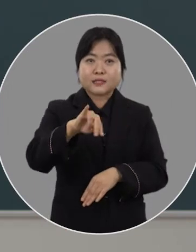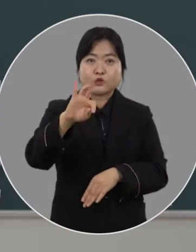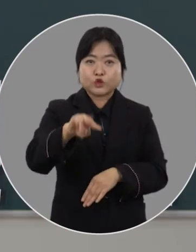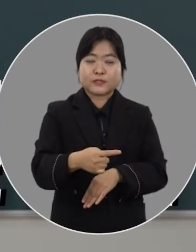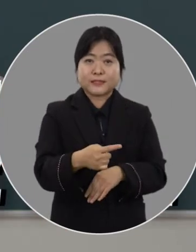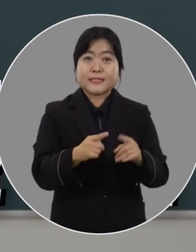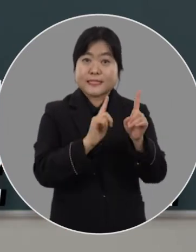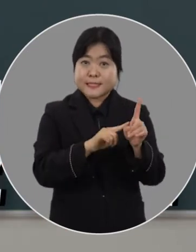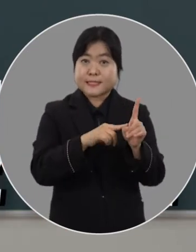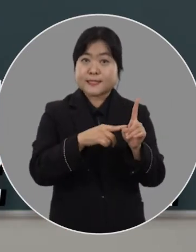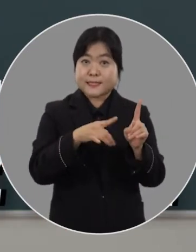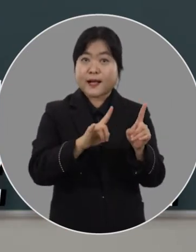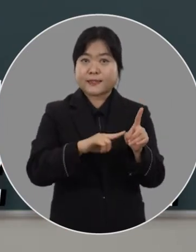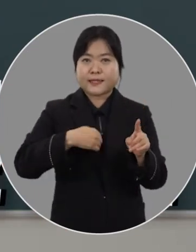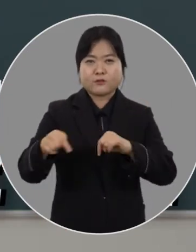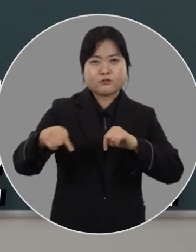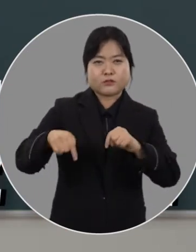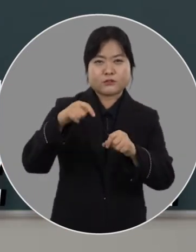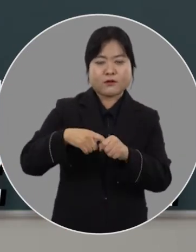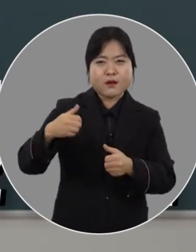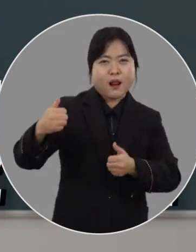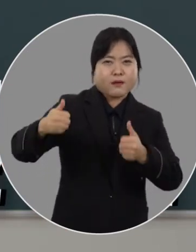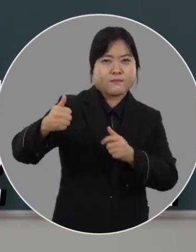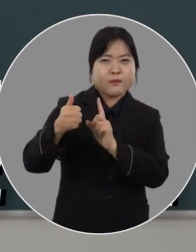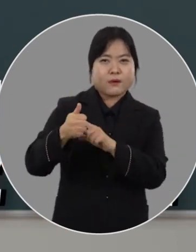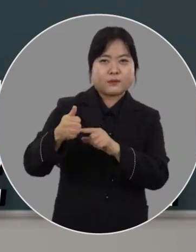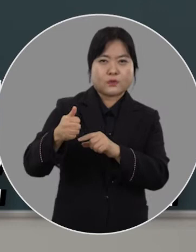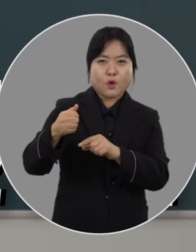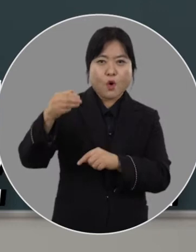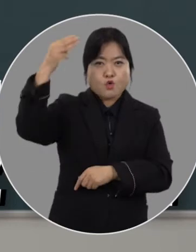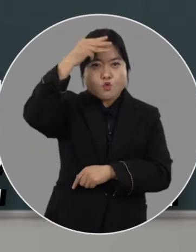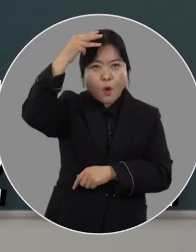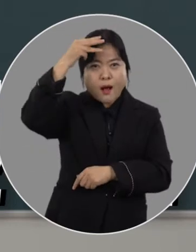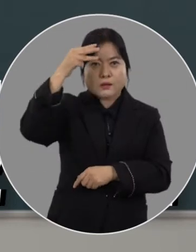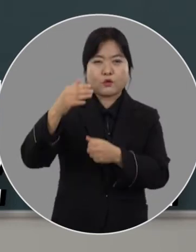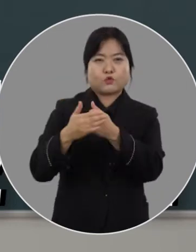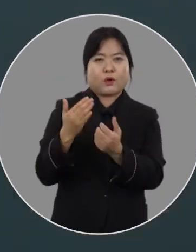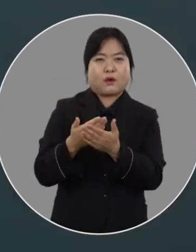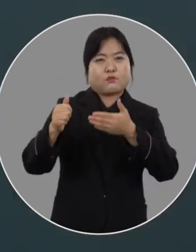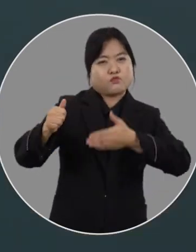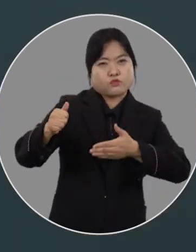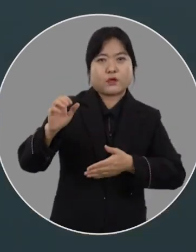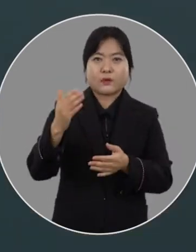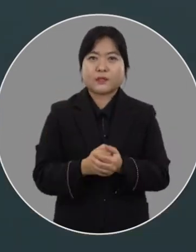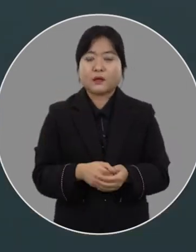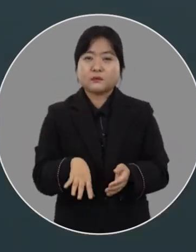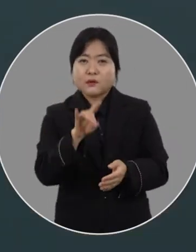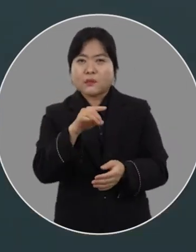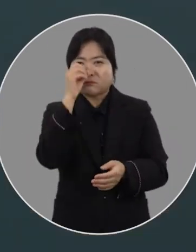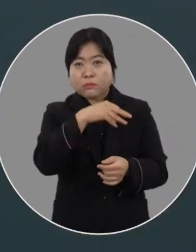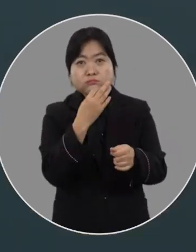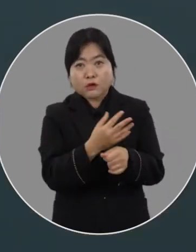1세가 자신의 정치적인 라이벌이었던 교황에게 도움을 요청하게 됩니다. 맨 처음에는